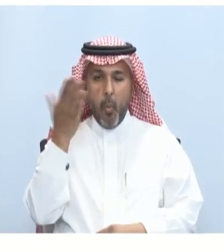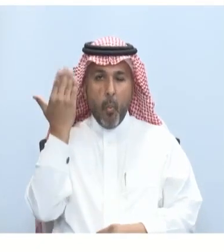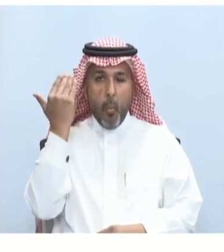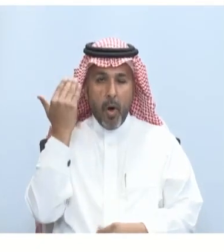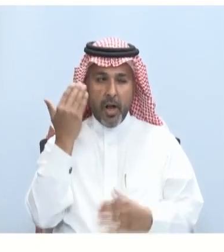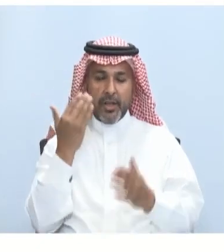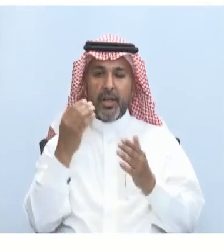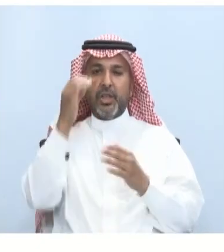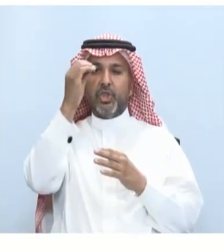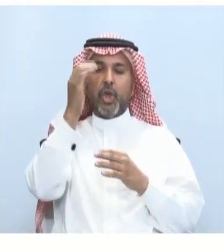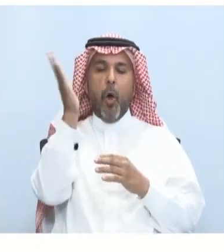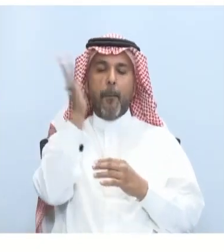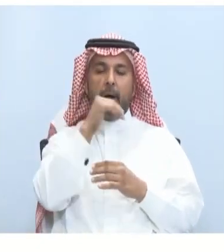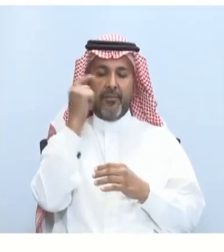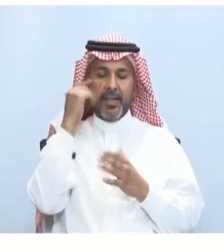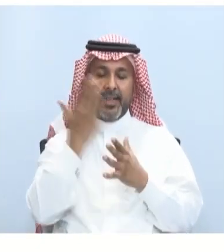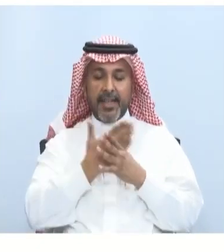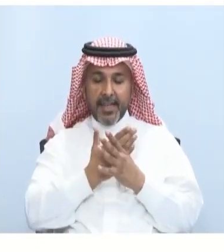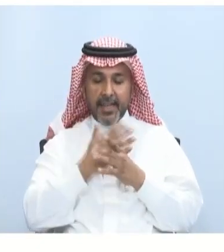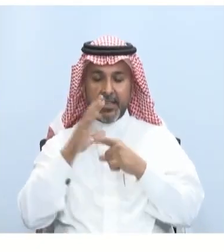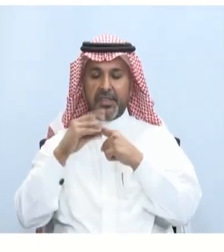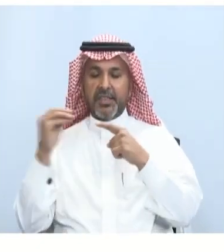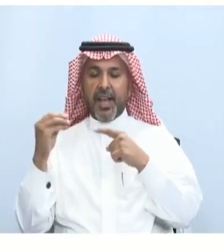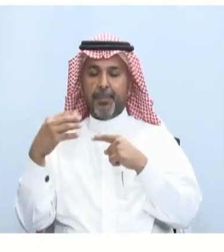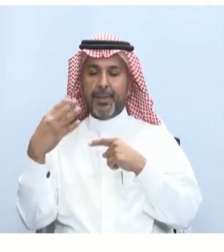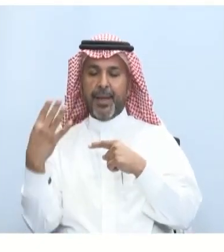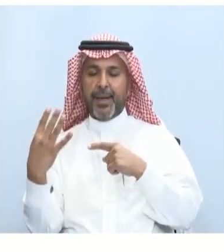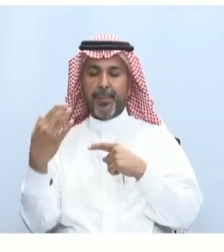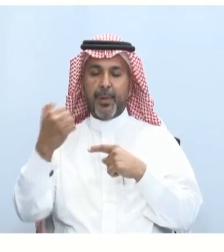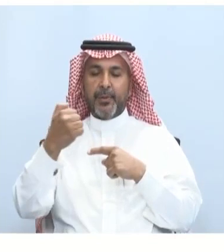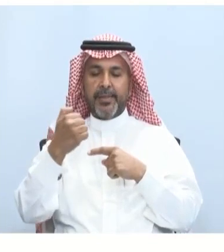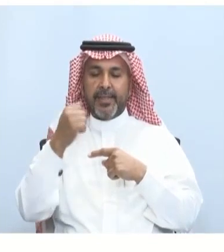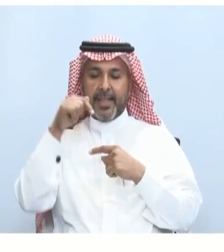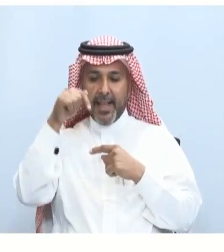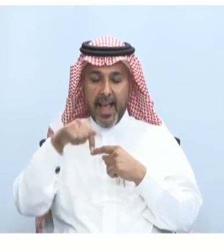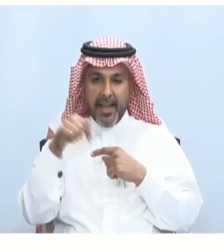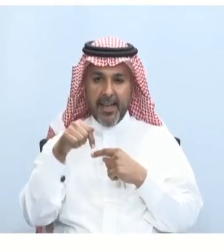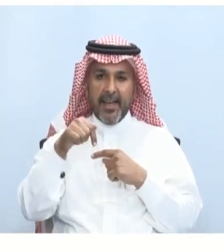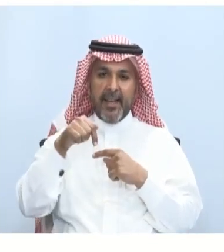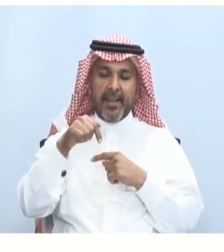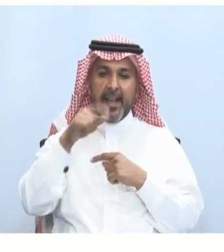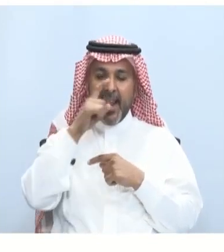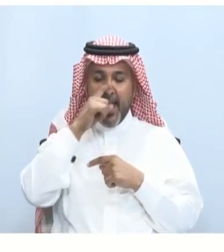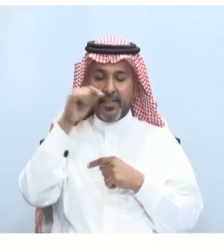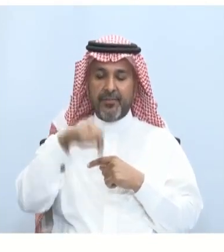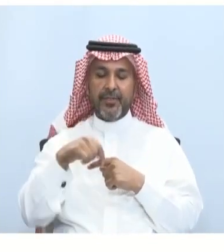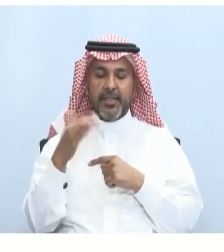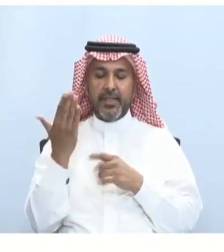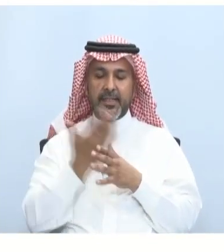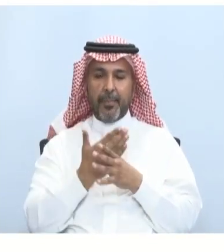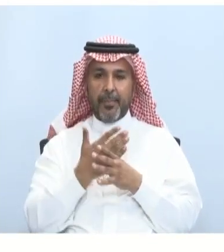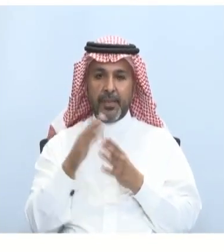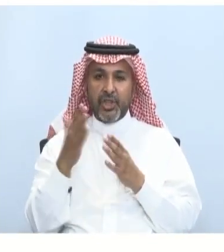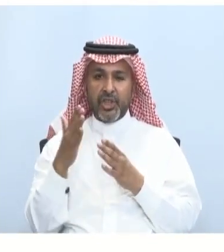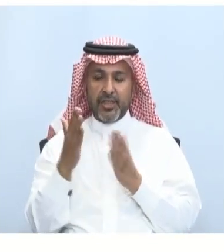حل ليس لها حل في مجموعه الاعداد الحقيقيه لكن اليوم لها حل في مجموعه الاعداد